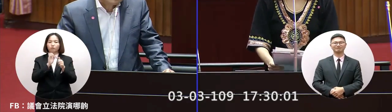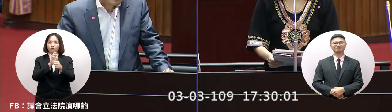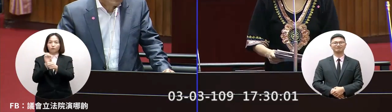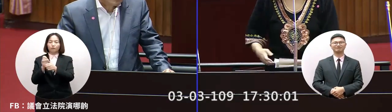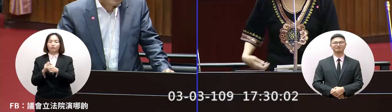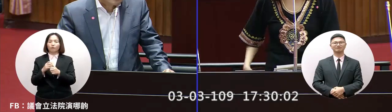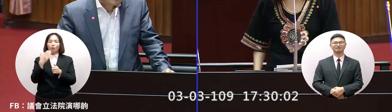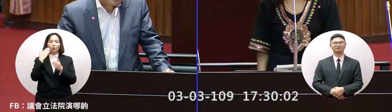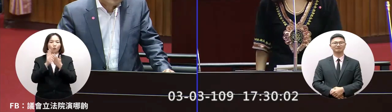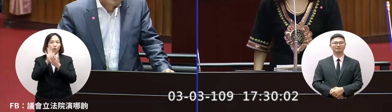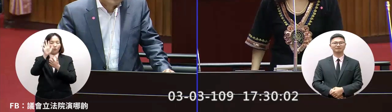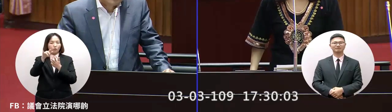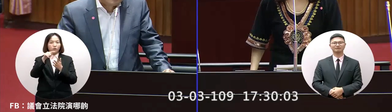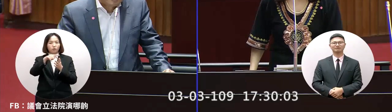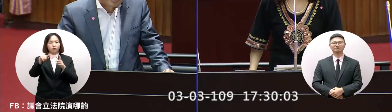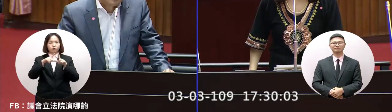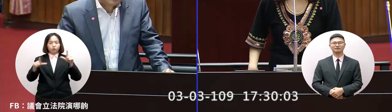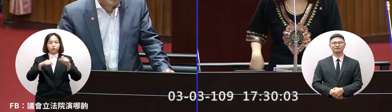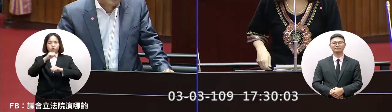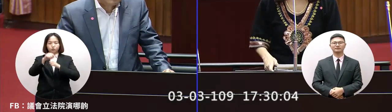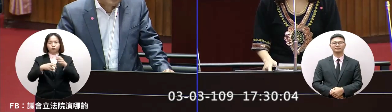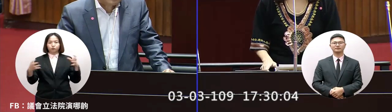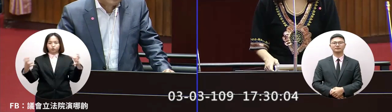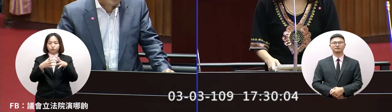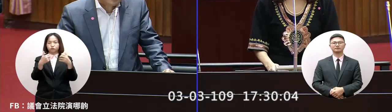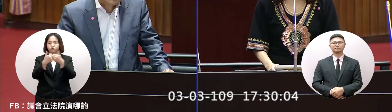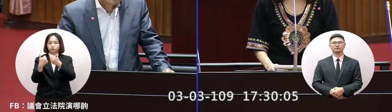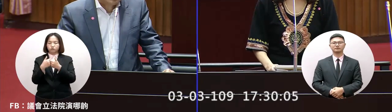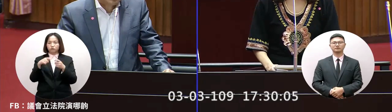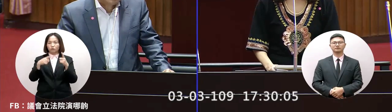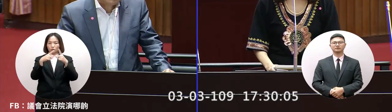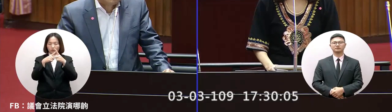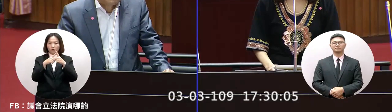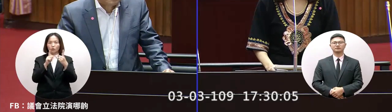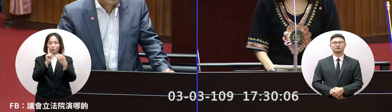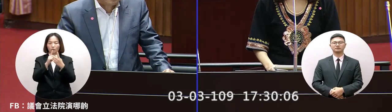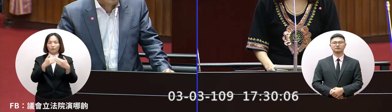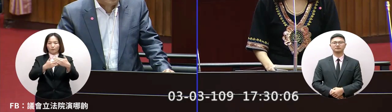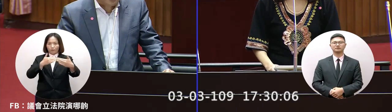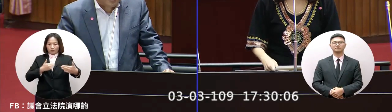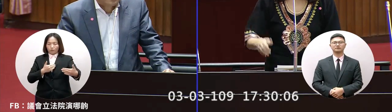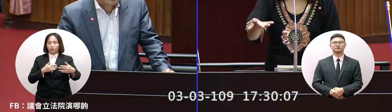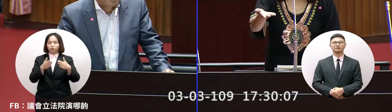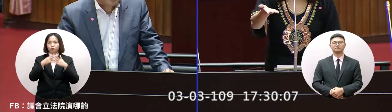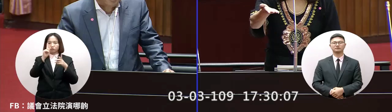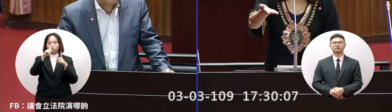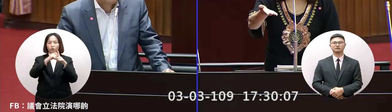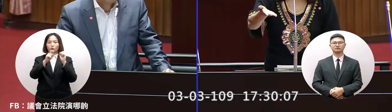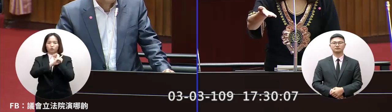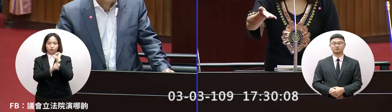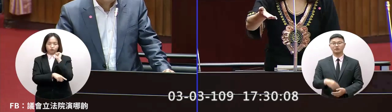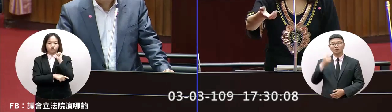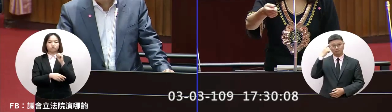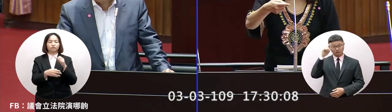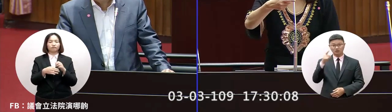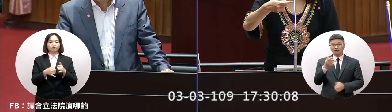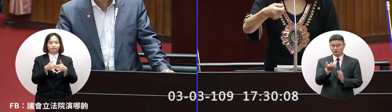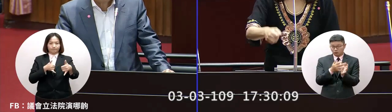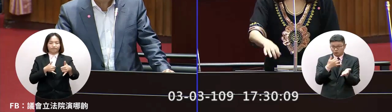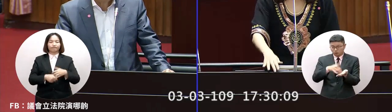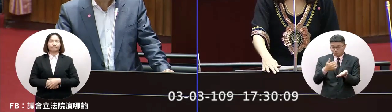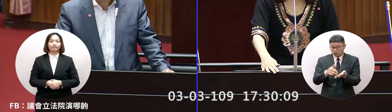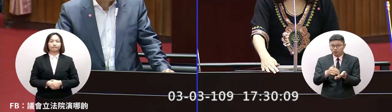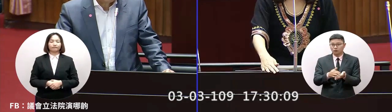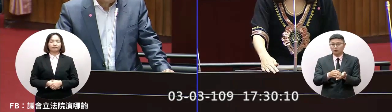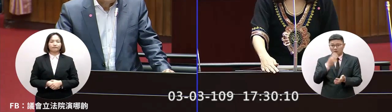哈，在未来这样的一个大型的集会里面，我们希望人跟人的距离都能维持一公尺。 明天就要审查预算了，就很多联